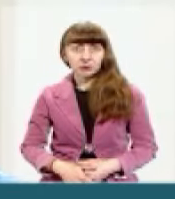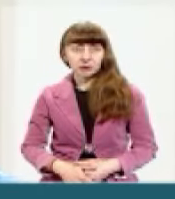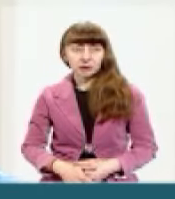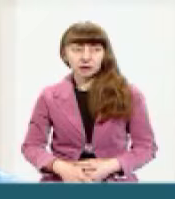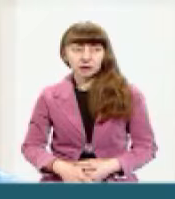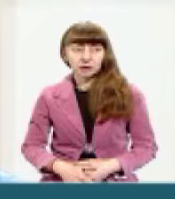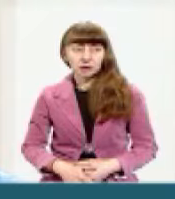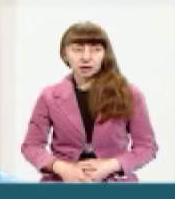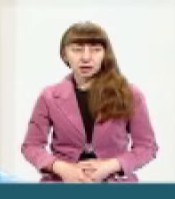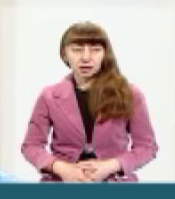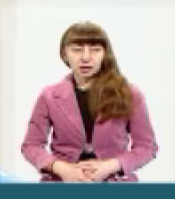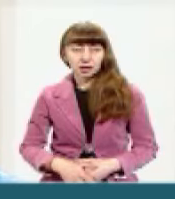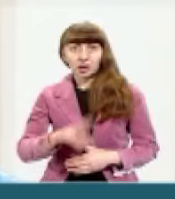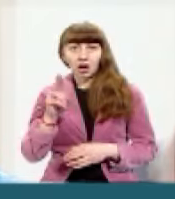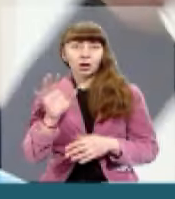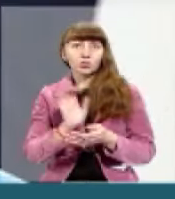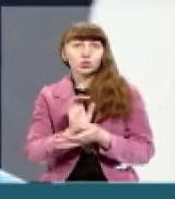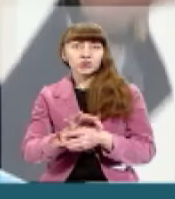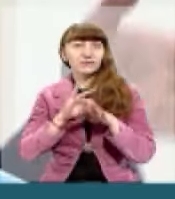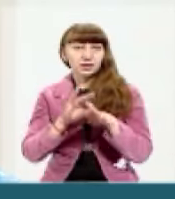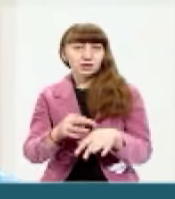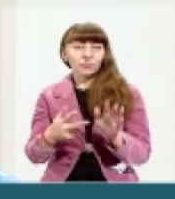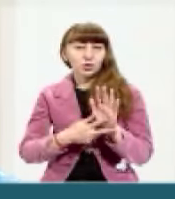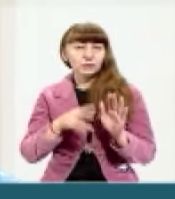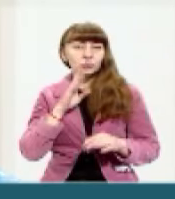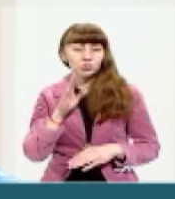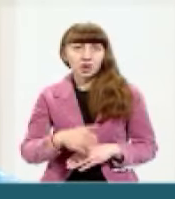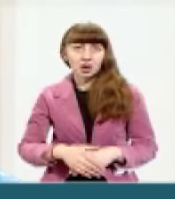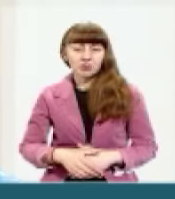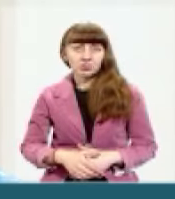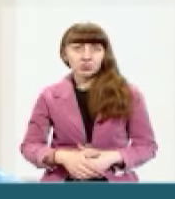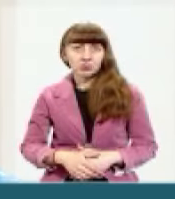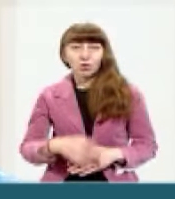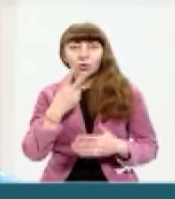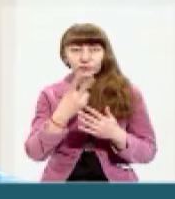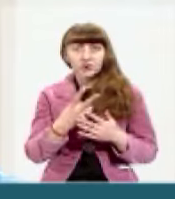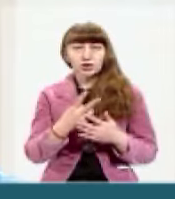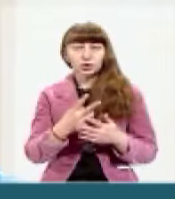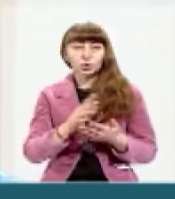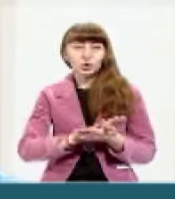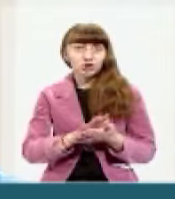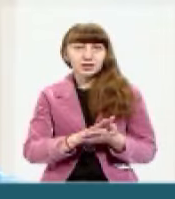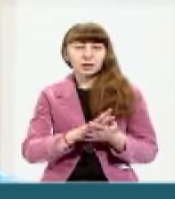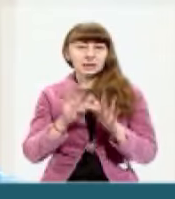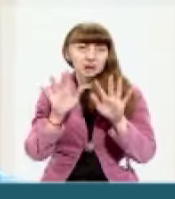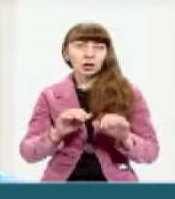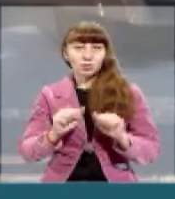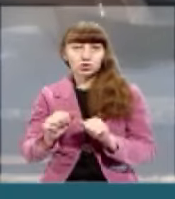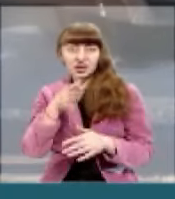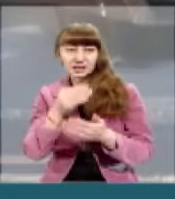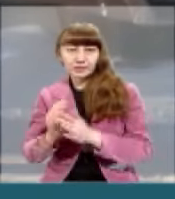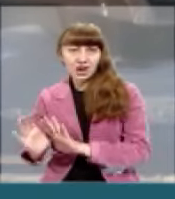как мусор выносить в 8 утра. Точно так же бурт появился, начали работать, все, снег почистили, от себя оттолкнули, мы